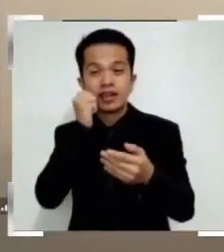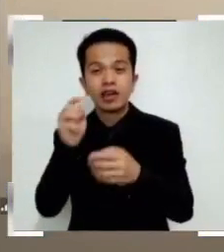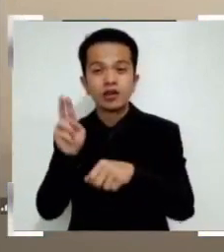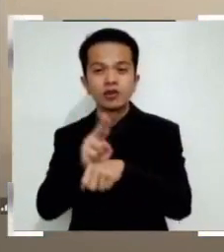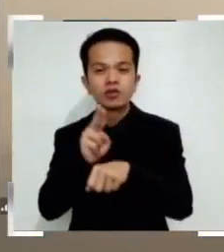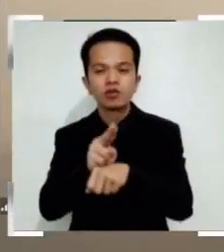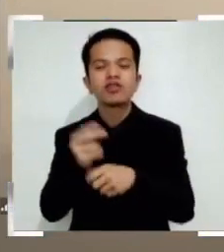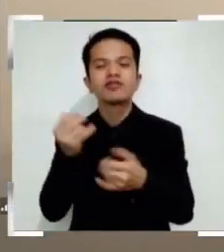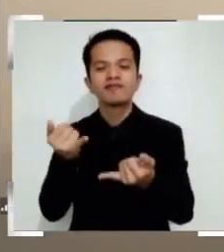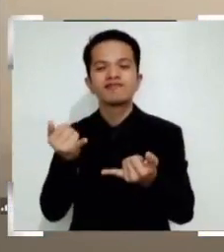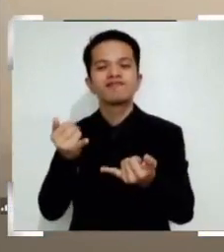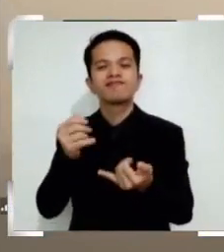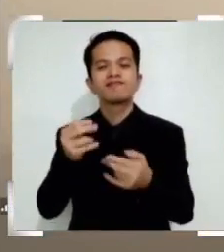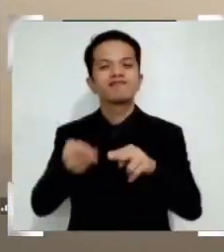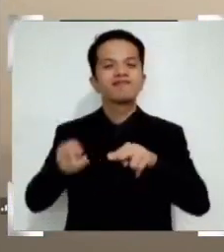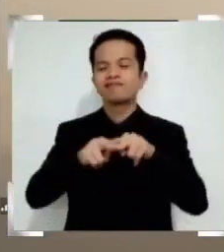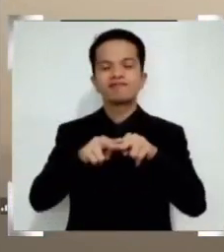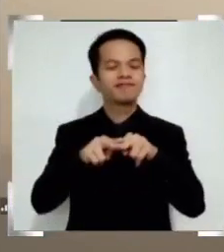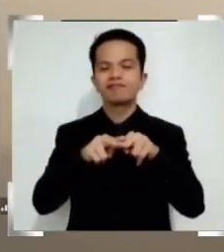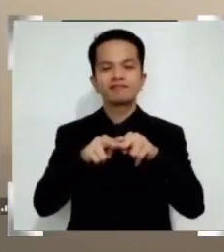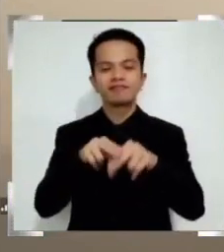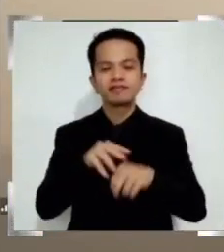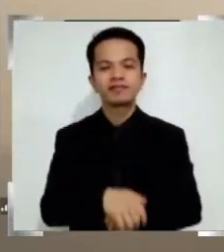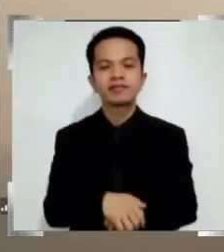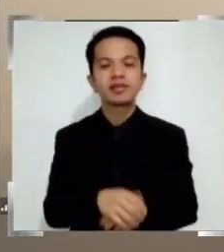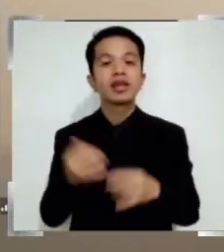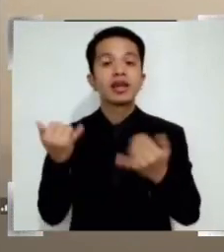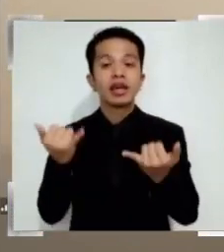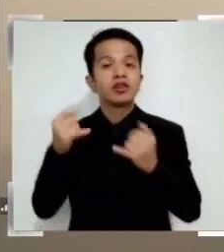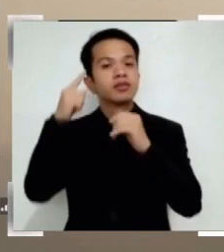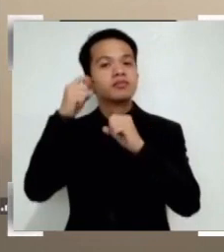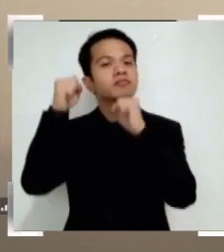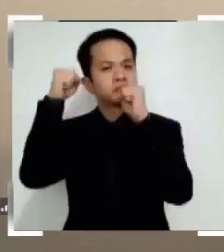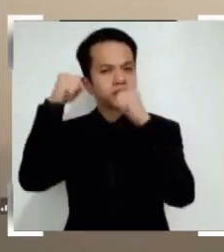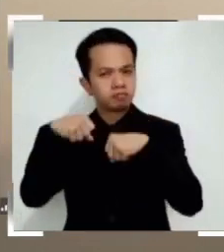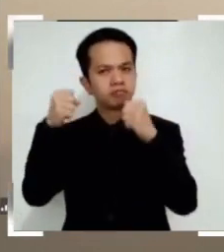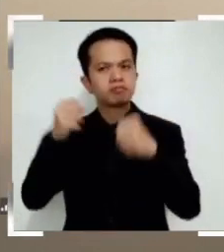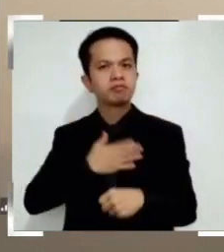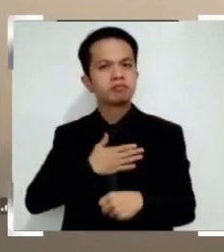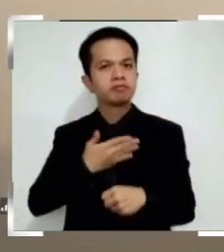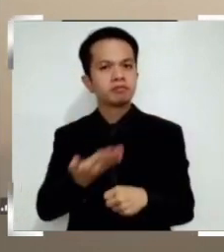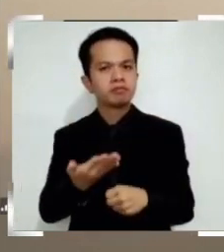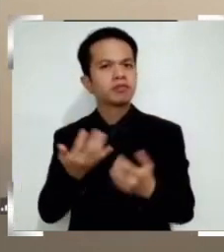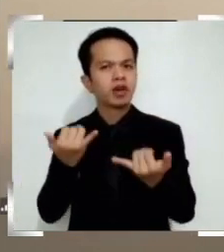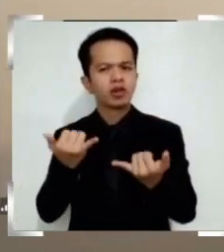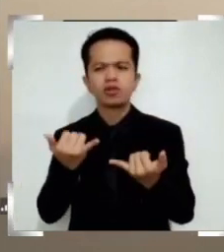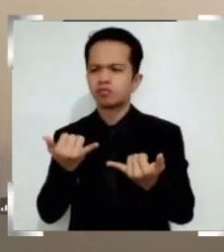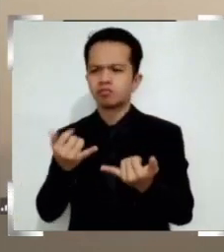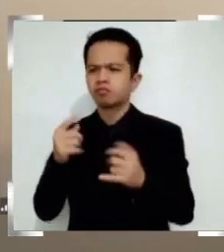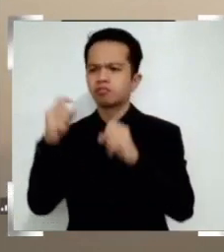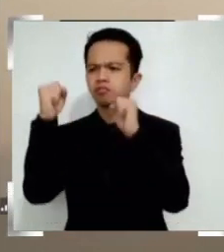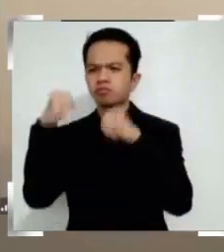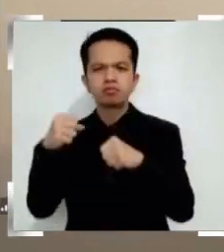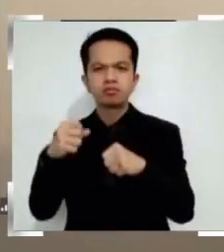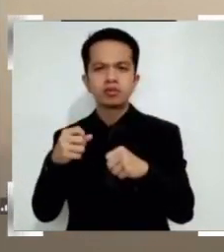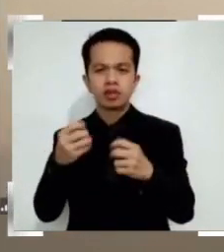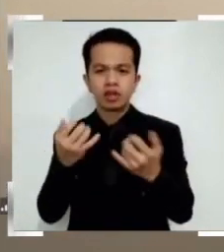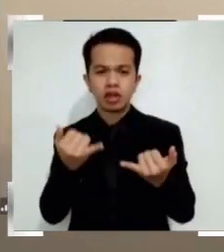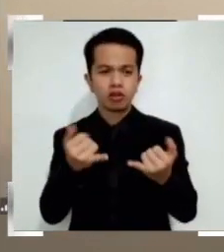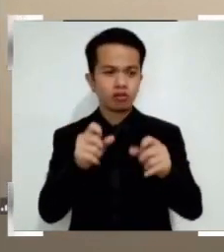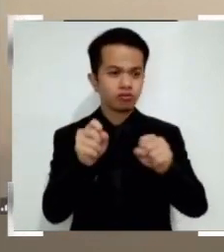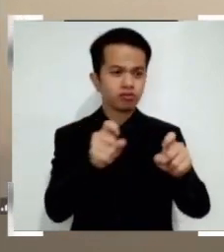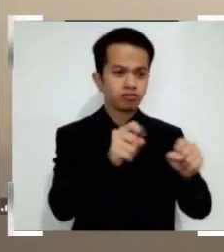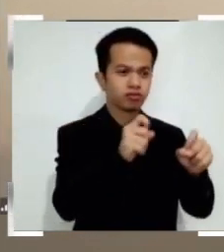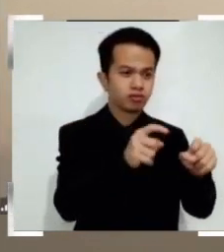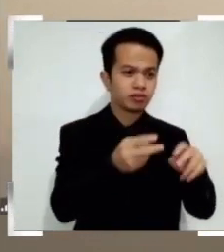in consensus, expressed willingness na wala muna tayong tataas na presyo ngayon ng kahit